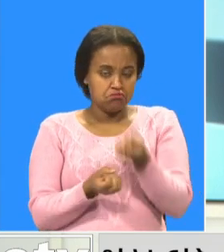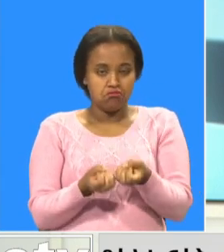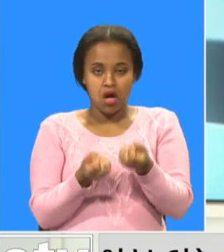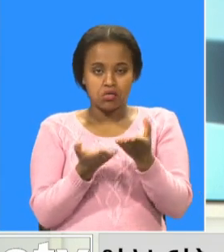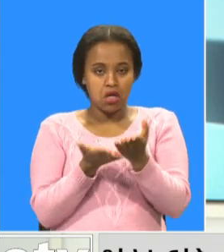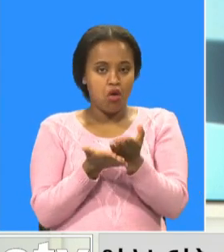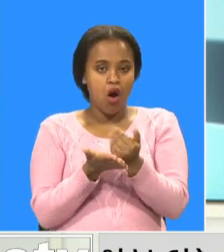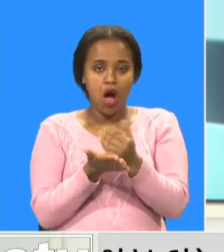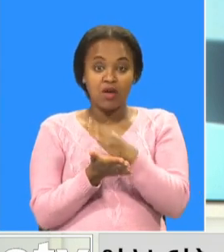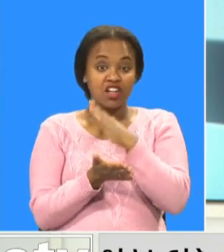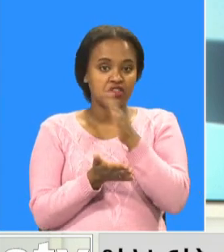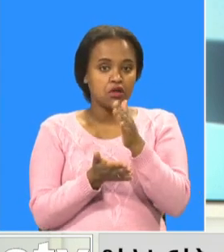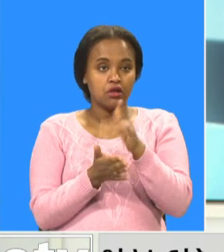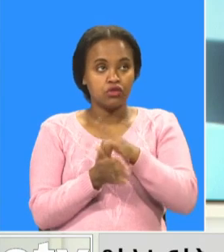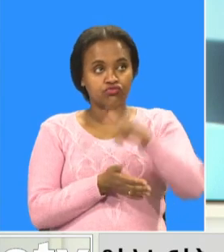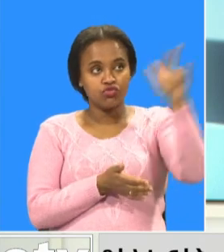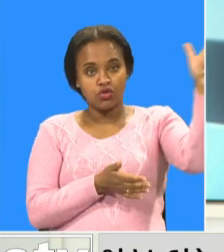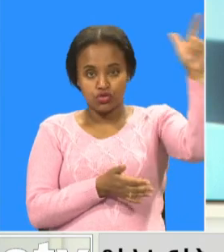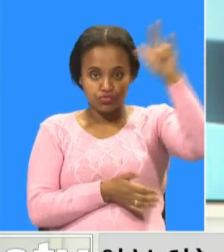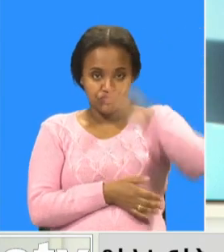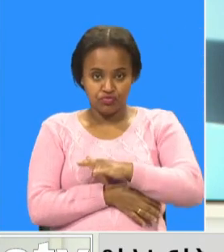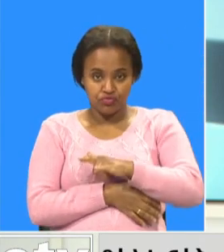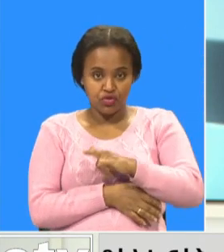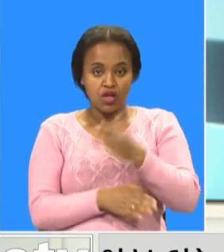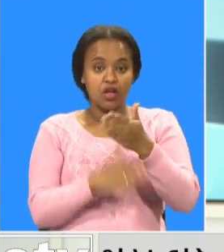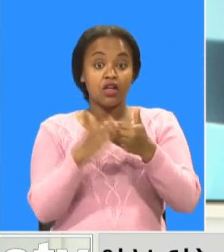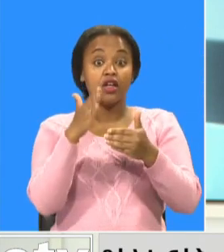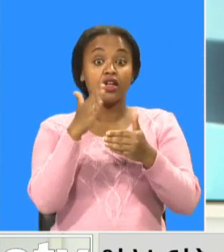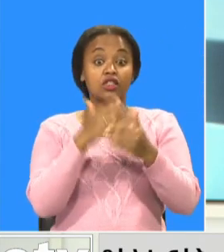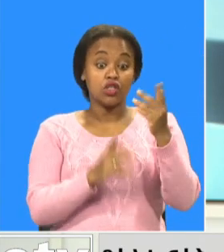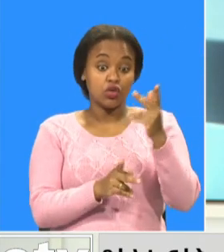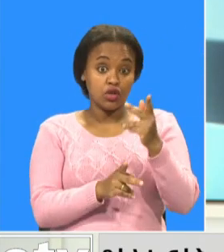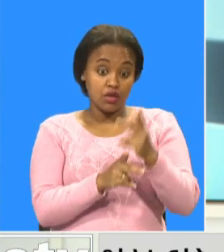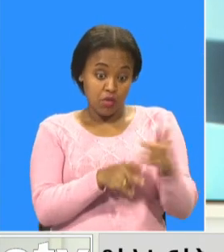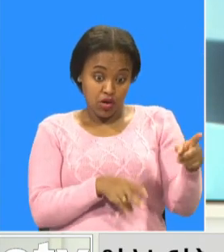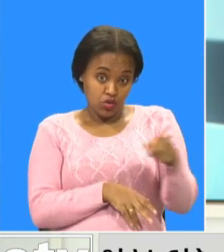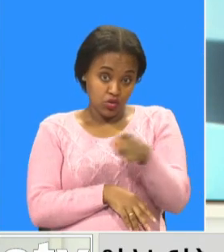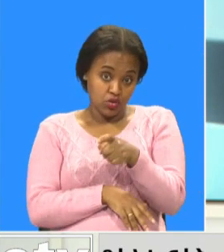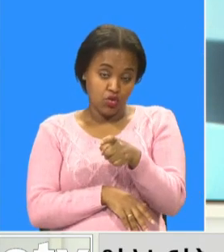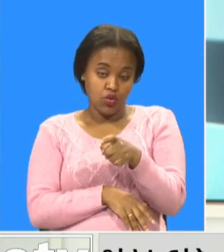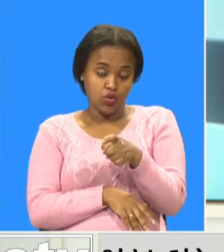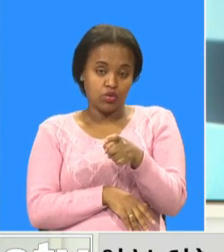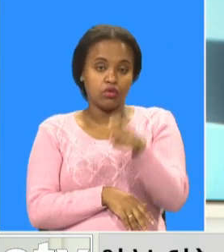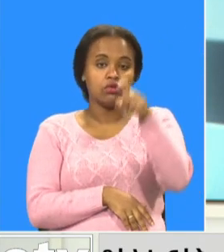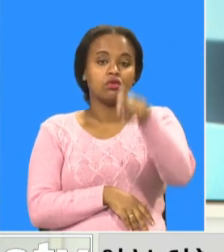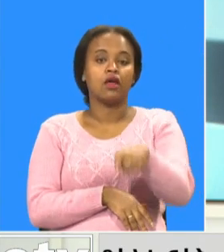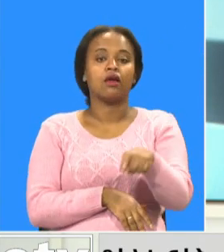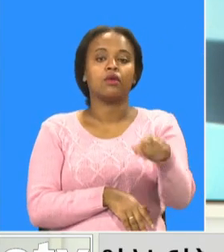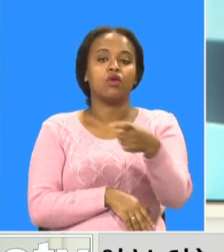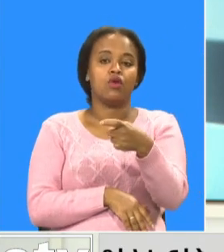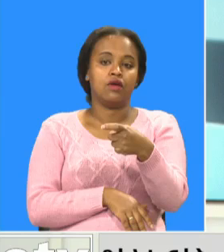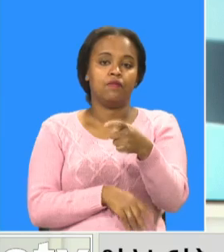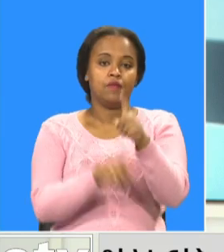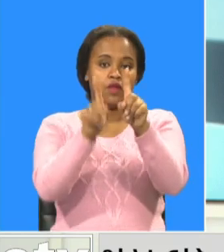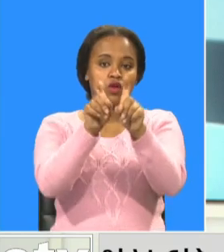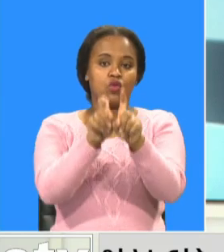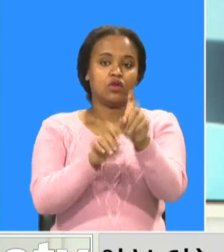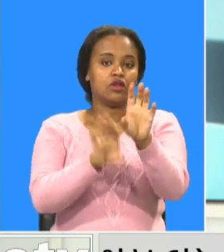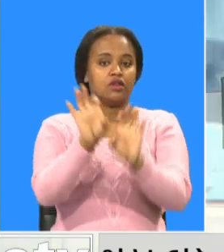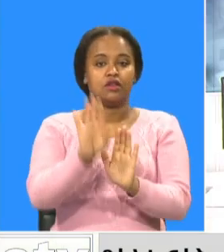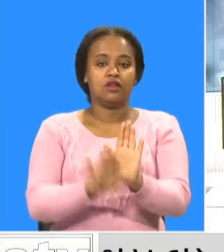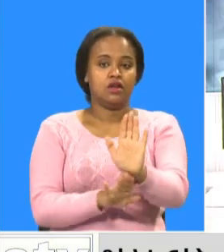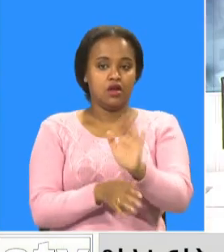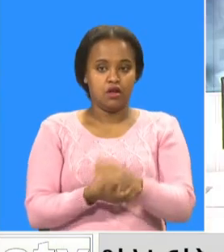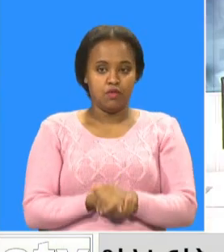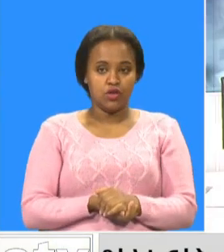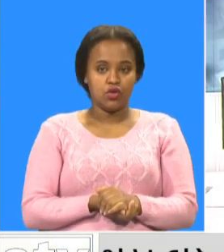አይደለችም፣ ከውጭ ነው የምታስመጣው። ደረጃቸውን የጠበቁ ስለመሆናቸው ተገቢ የሆነ ቁጥጥር